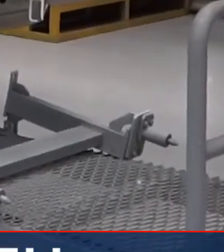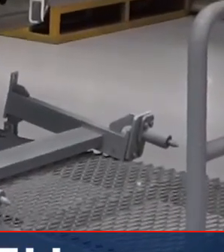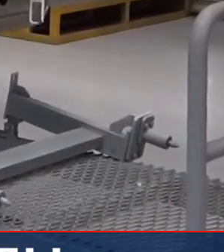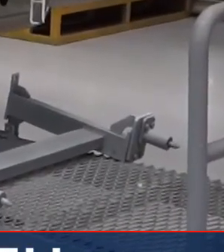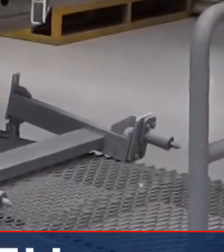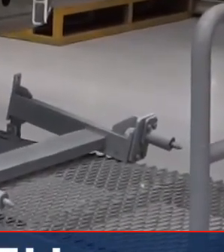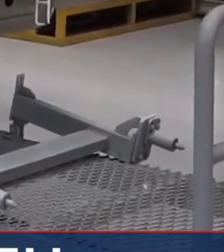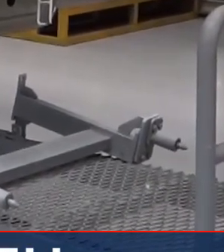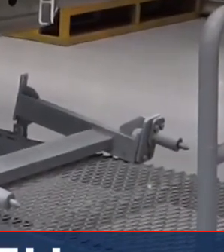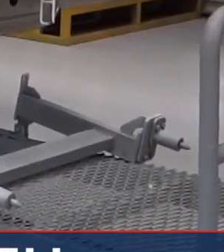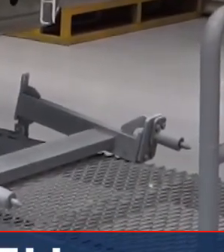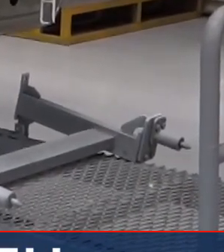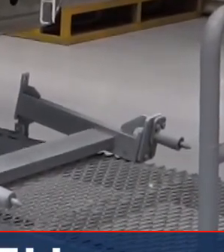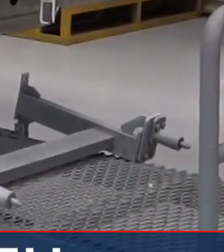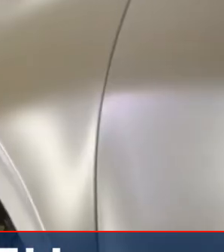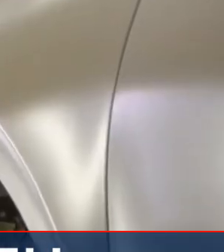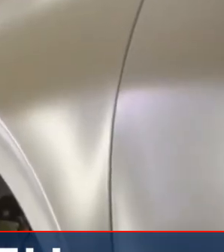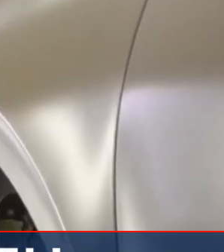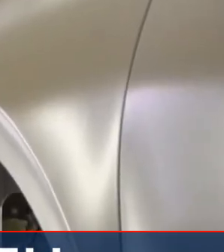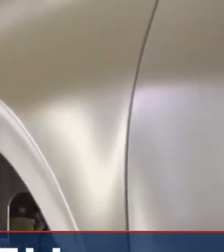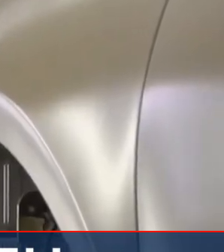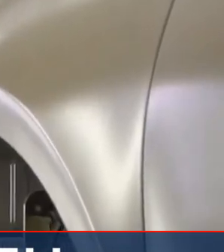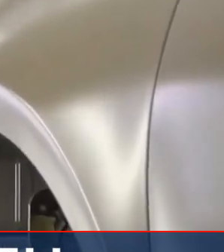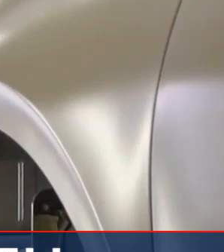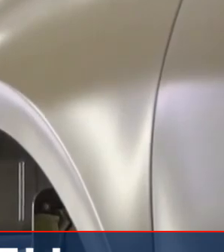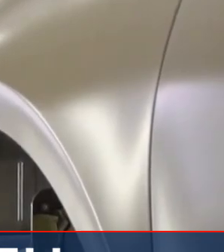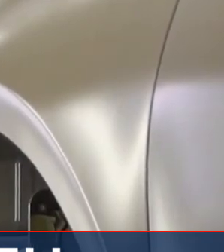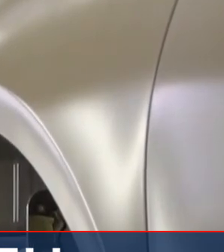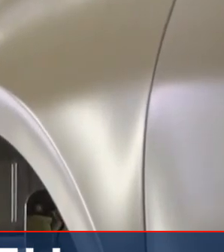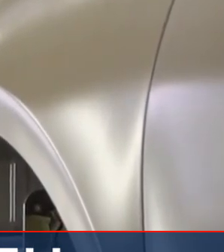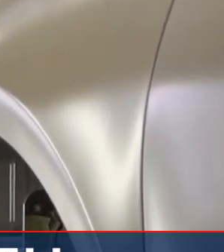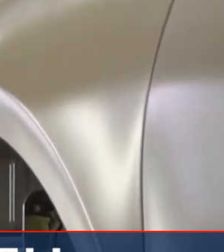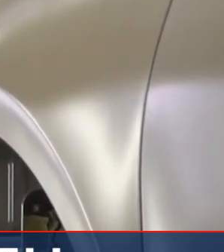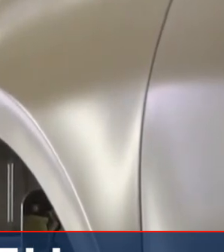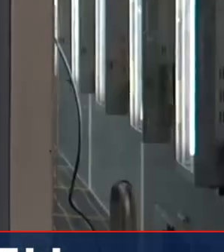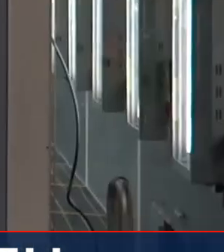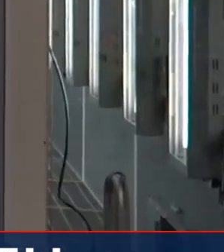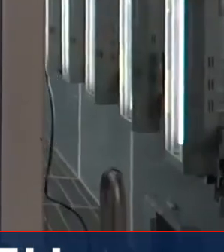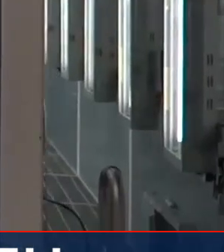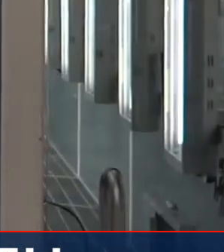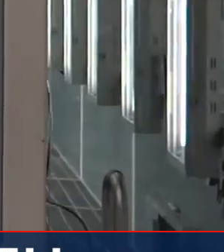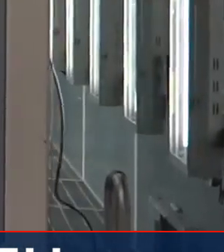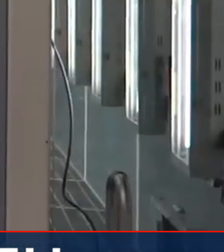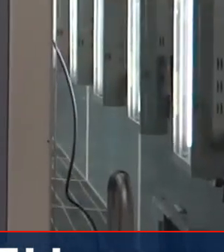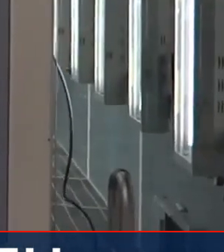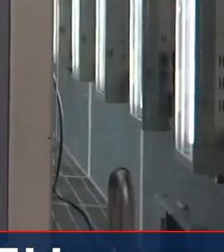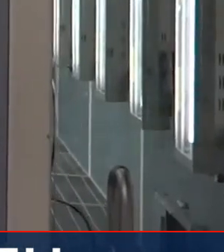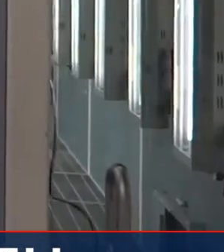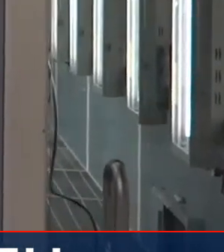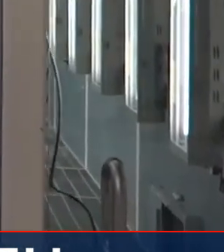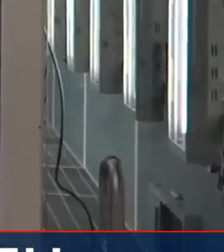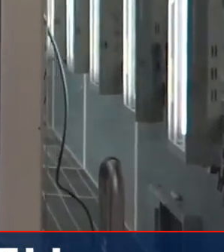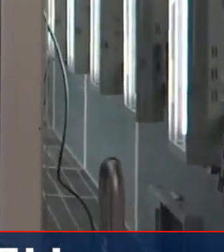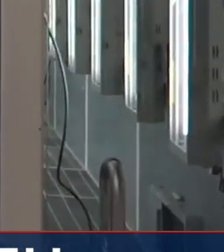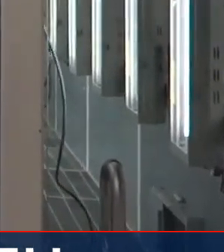өндірісте робототехникалық құрылғылар қолданылып жатыр. Бұл сапаға еш әсер етпейді. Керісінше өнімділікті арттырады. Мысалы, бояу цехындағы 6